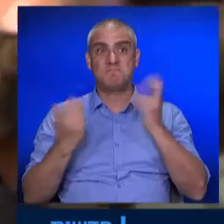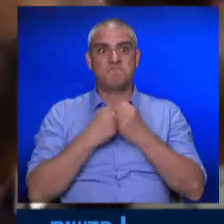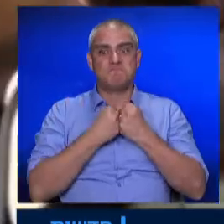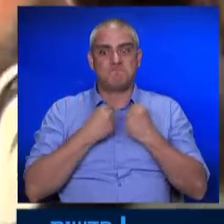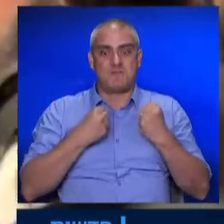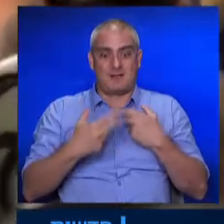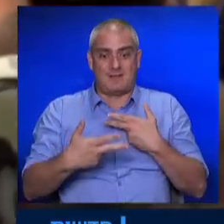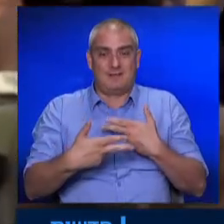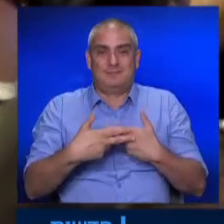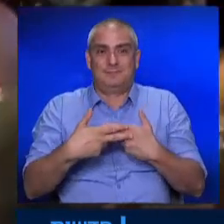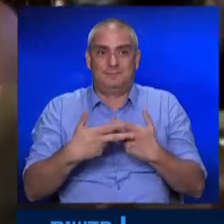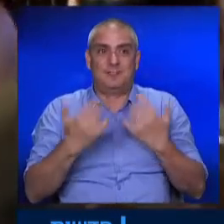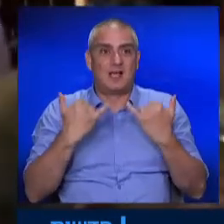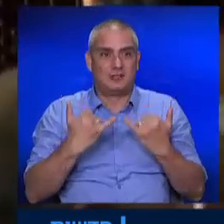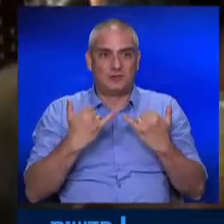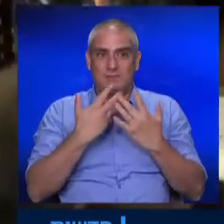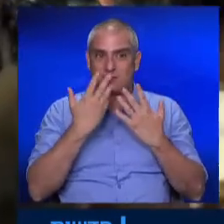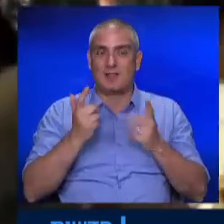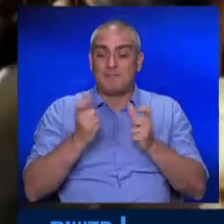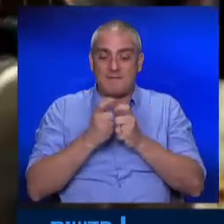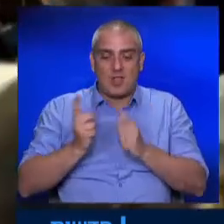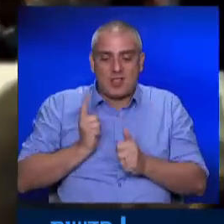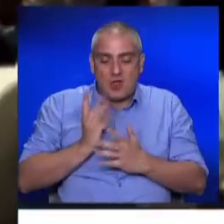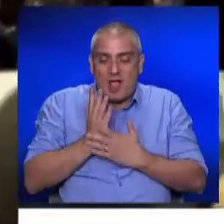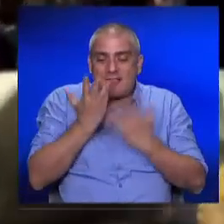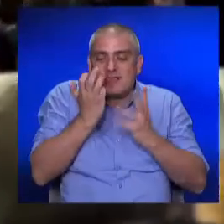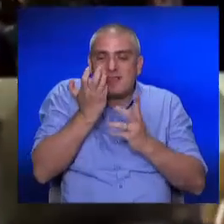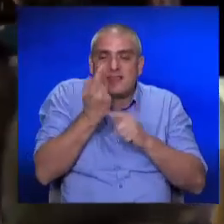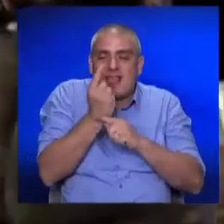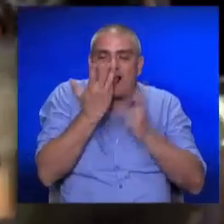עוד לפנינו, וכרגע מסתמן שהמפלגות יחכו לדקה ה-90.